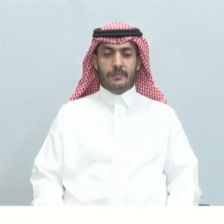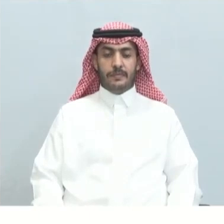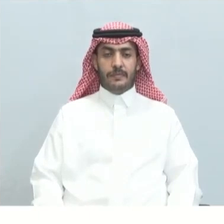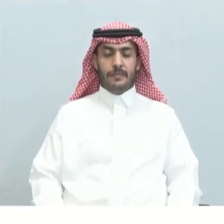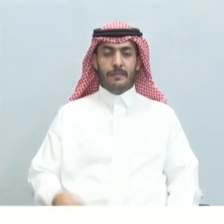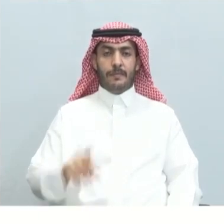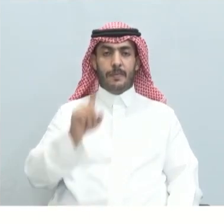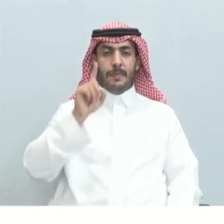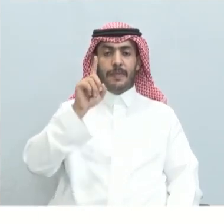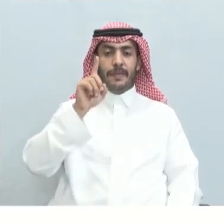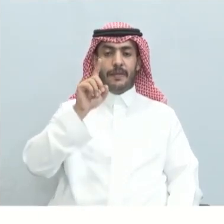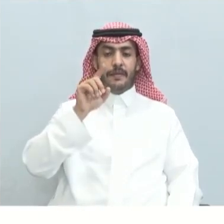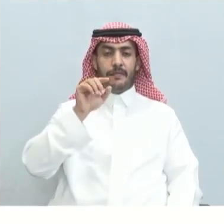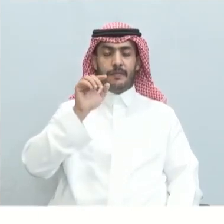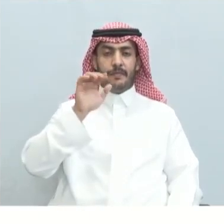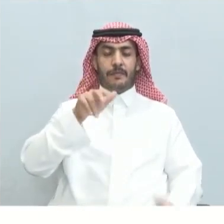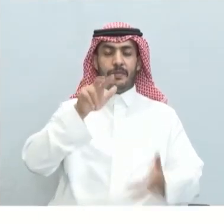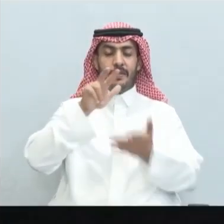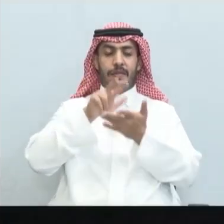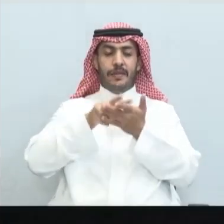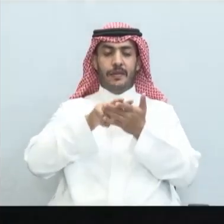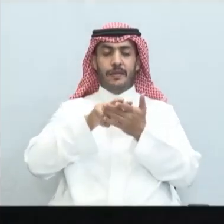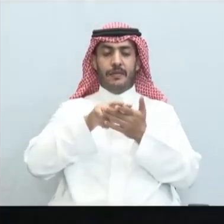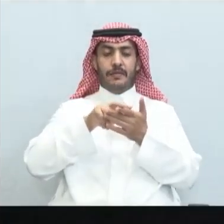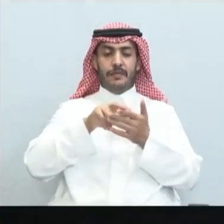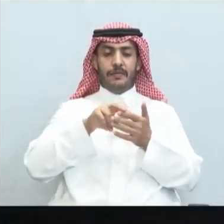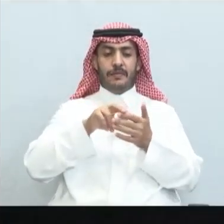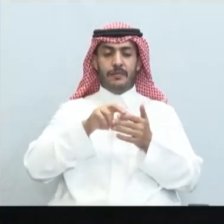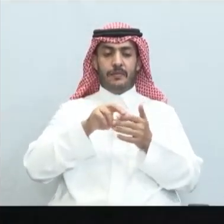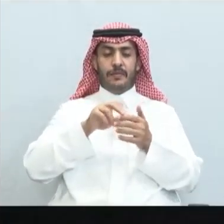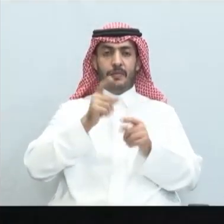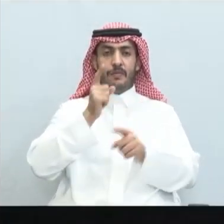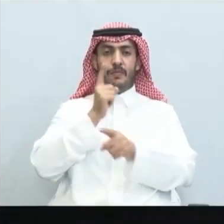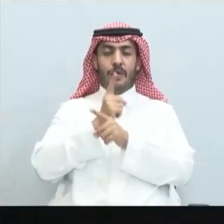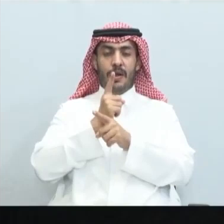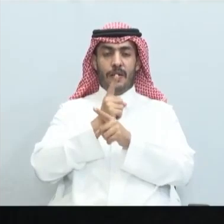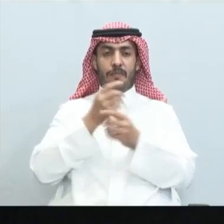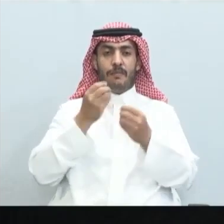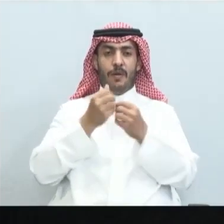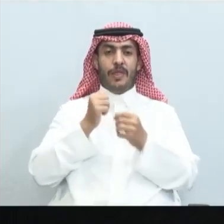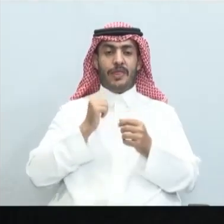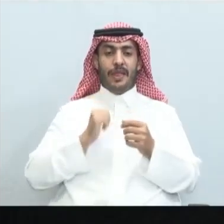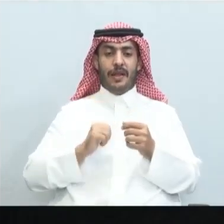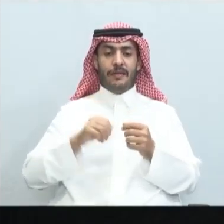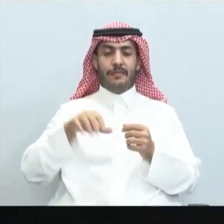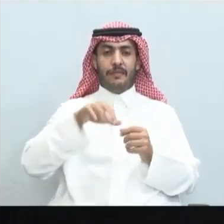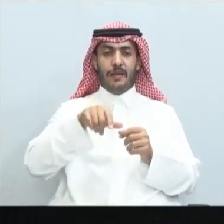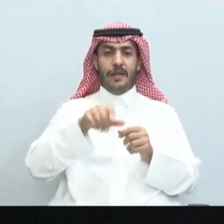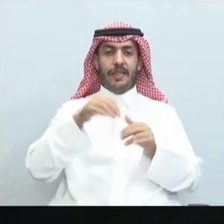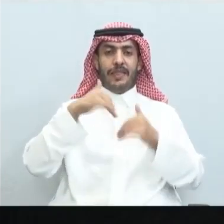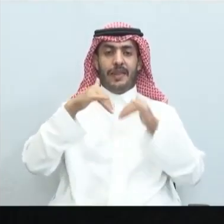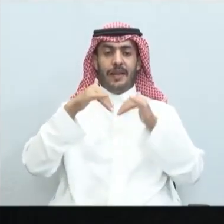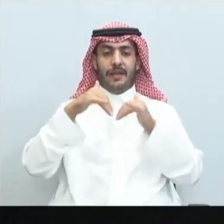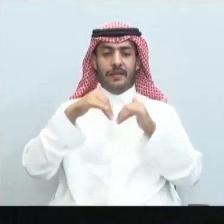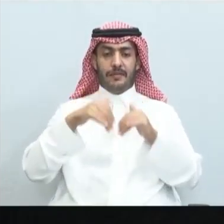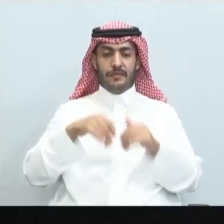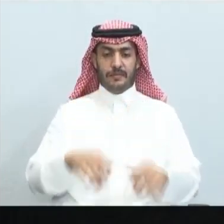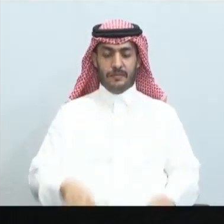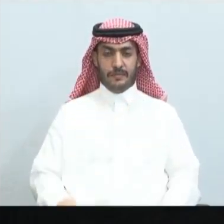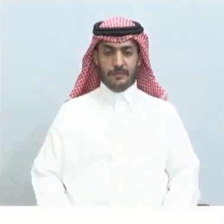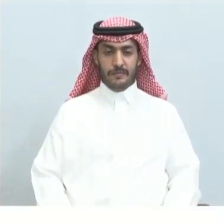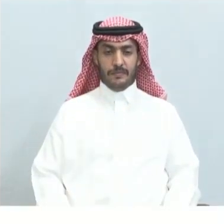ولذلك طبق معلم مع طلابه هذه الطريقه